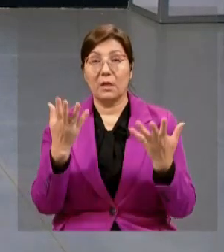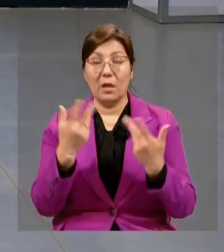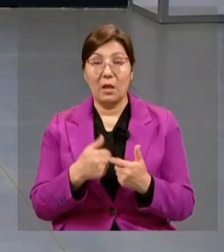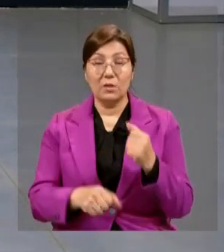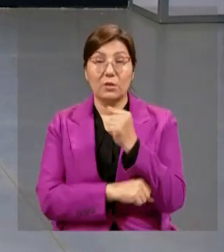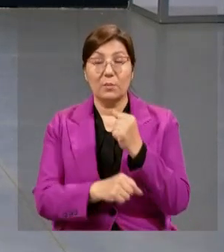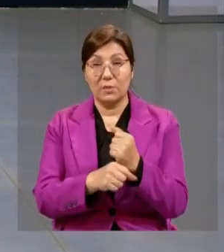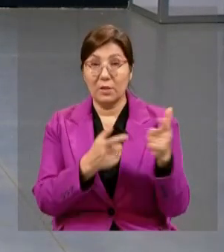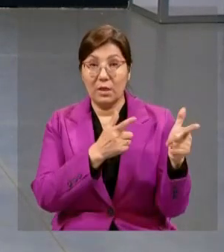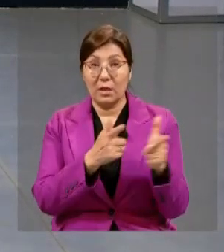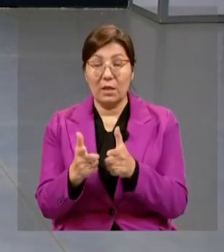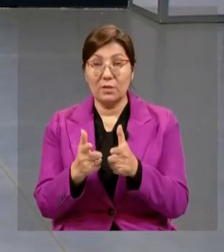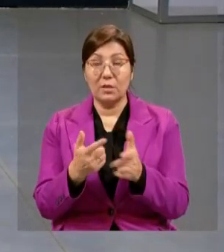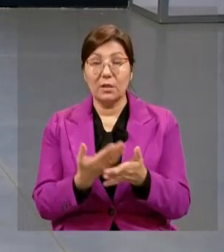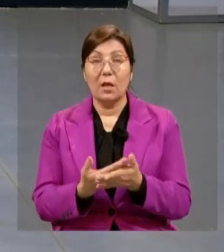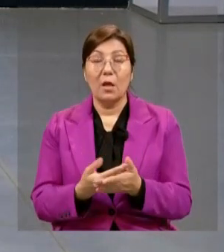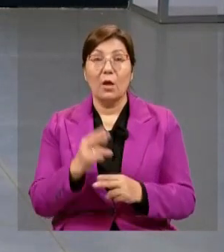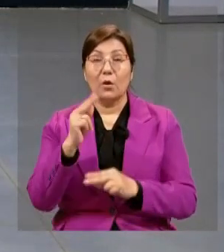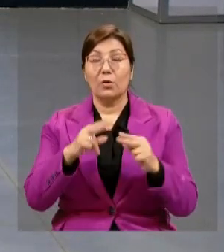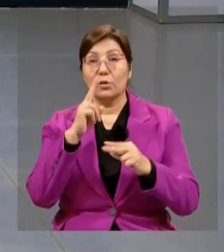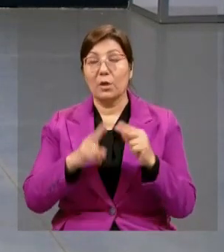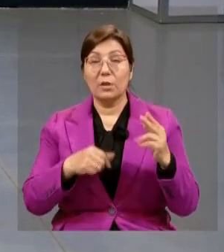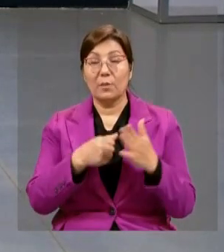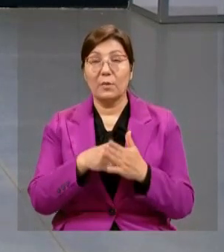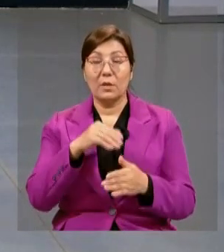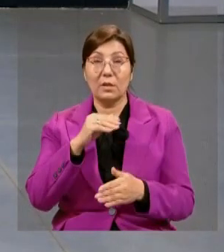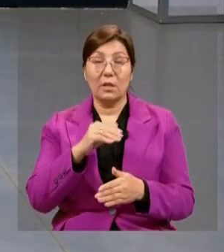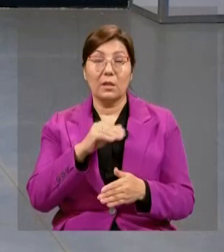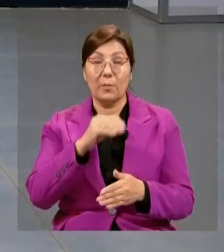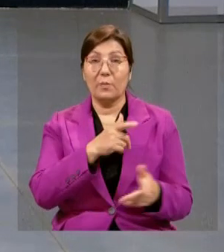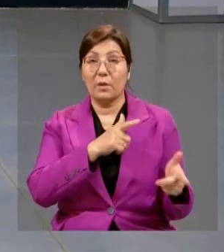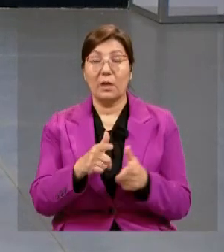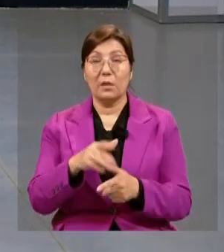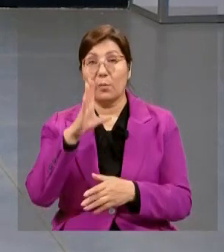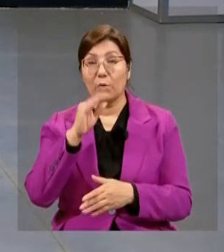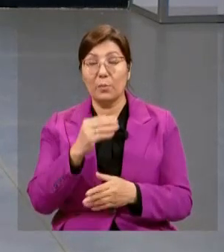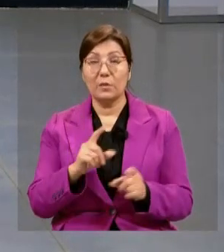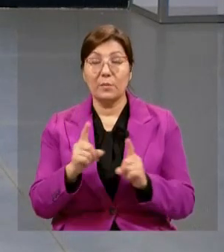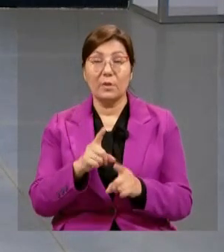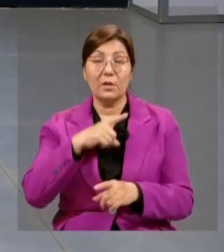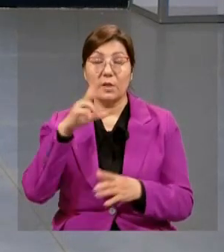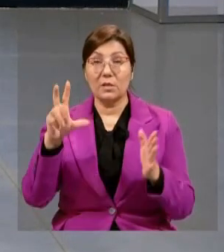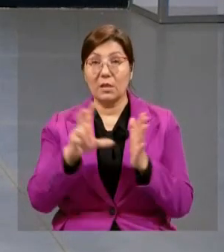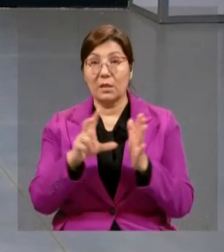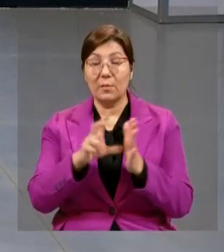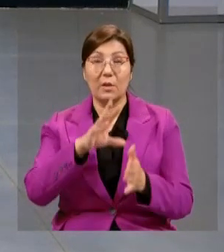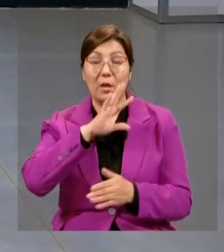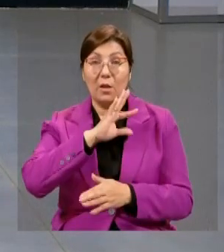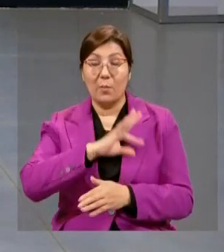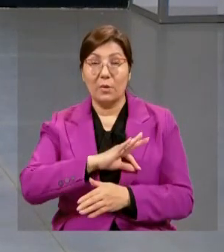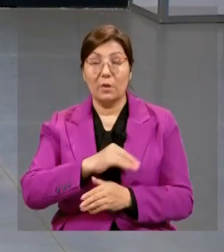қанша жұмысшы қажет? Құрылыс аяқталғанша мамандарды даярлап үлгереміз бе? Неліктен жасыл энергияны